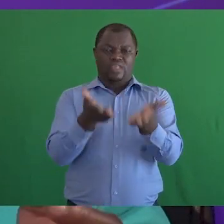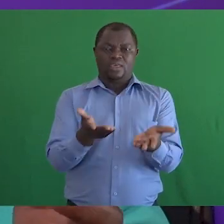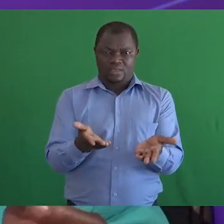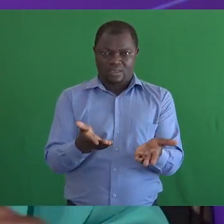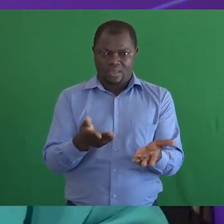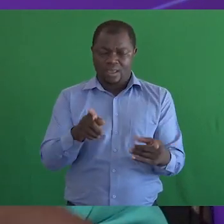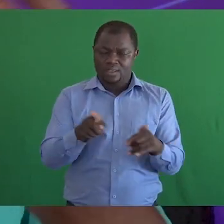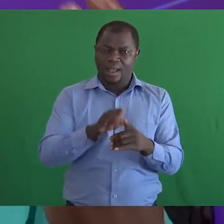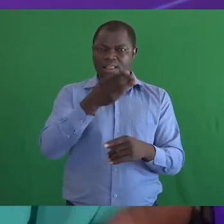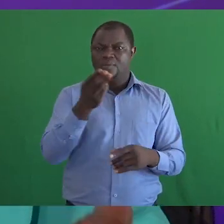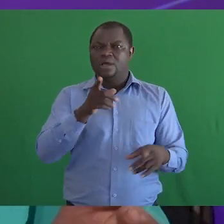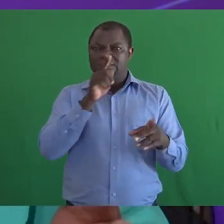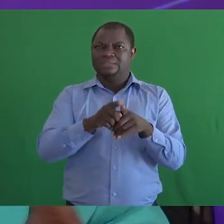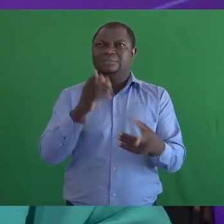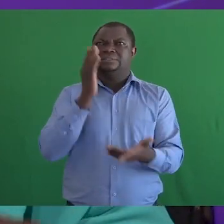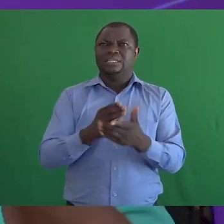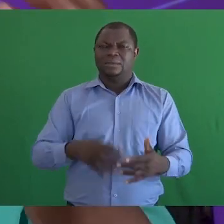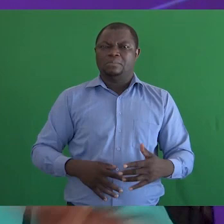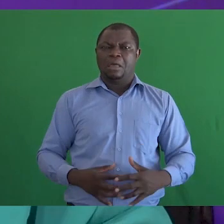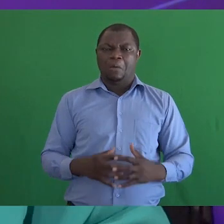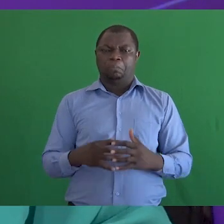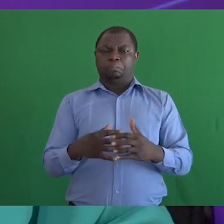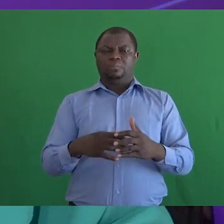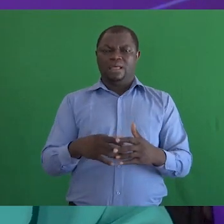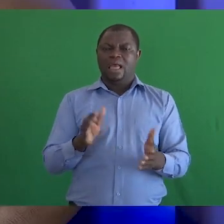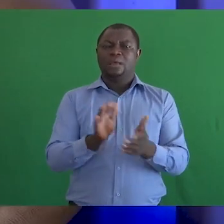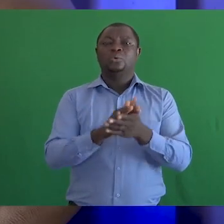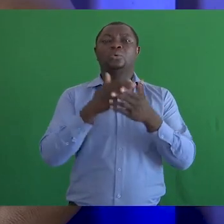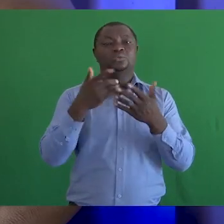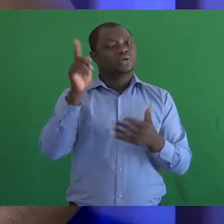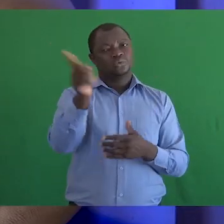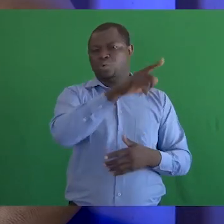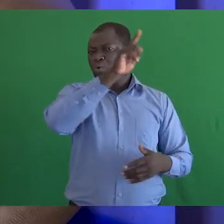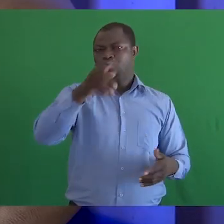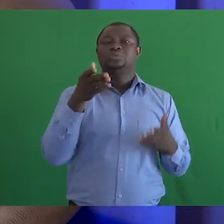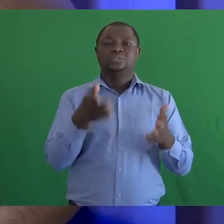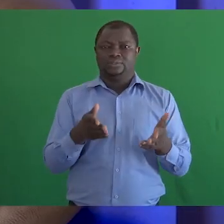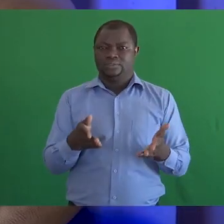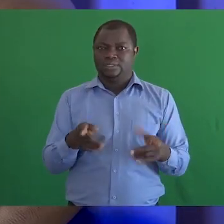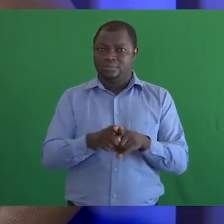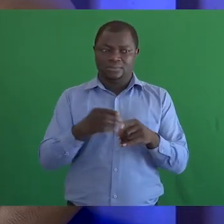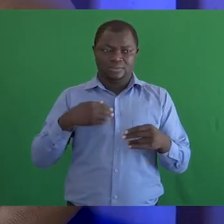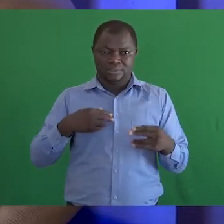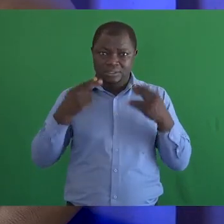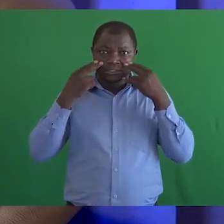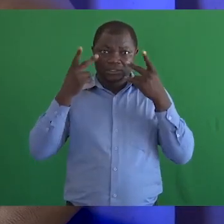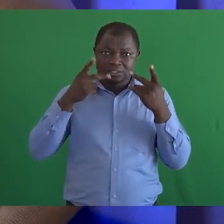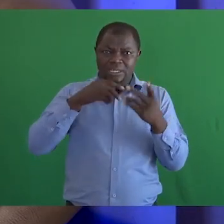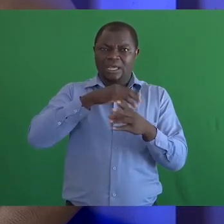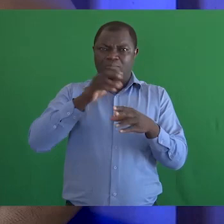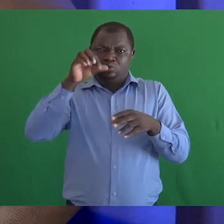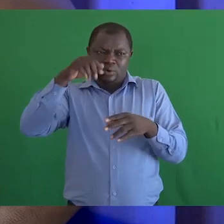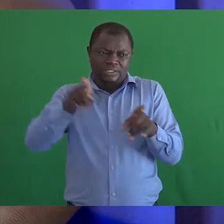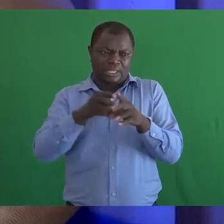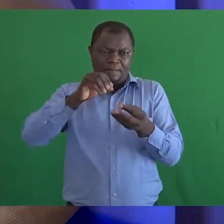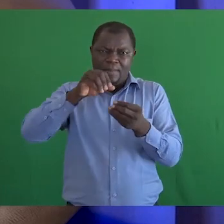anombota rwane vanhu kuti kwaunozoita chinonzi chimimba mutekwa hakuna zvakaita saizvozvo. Tinotoona kuti kune mushonga unogadzirirwa